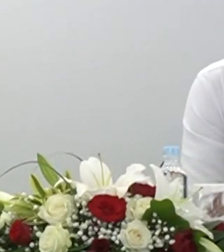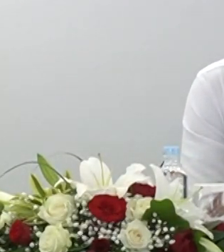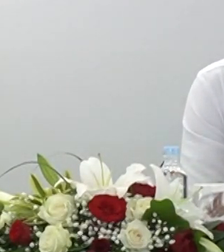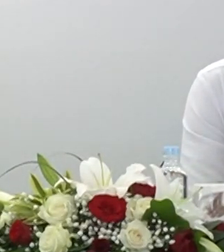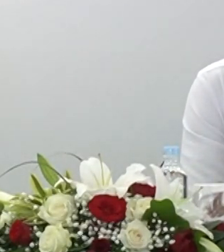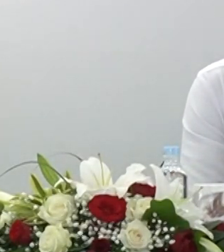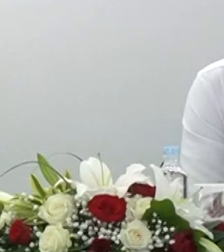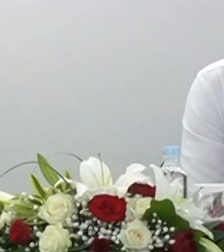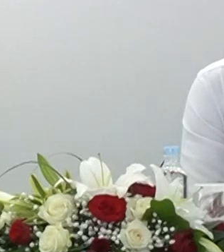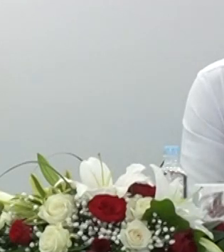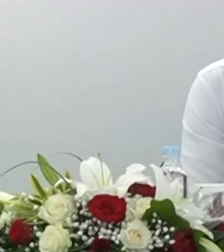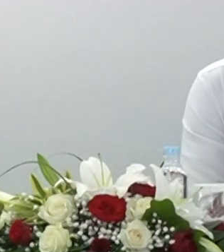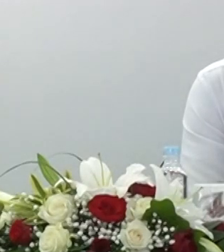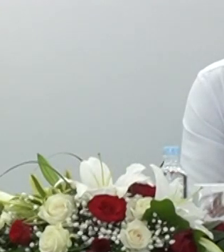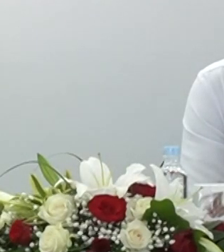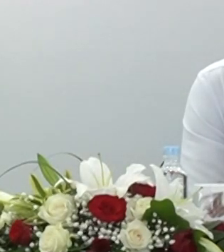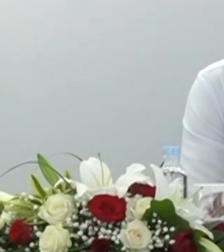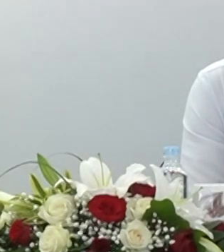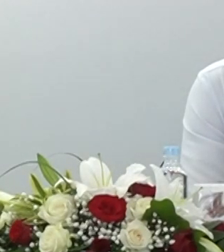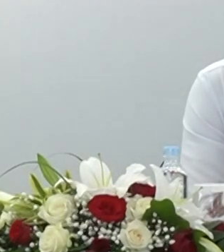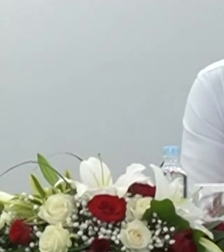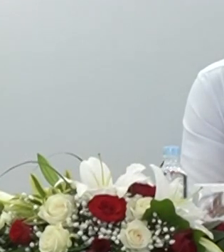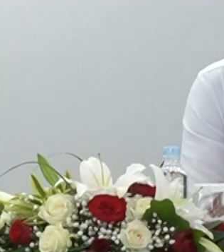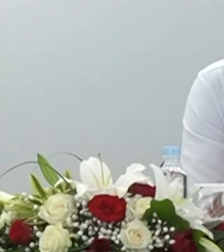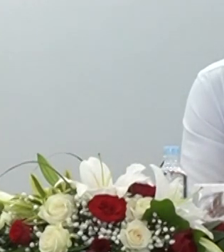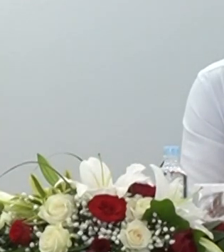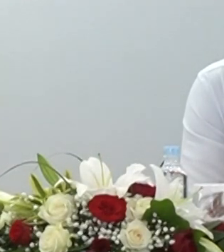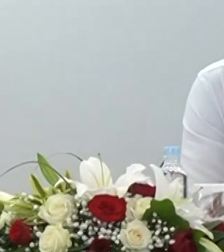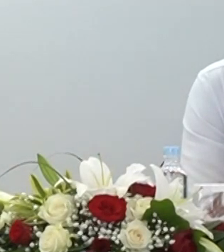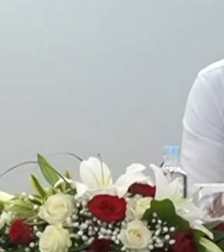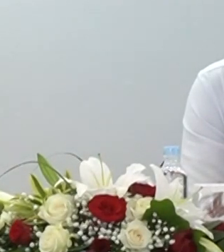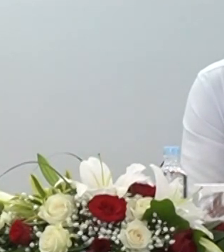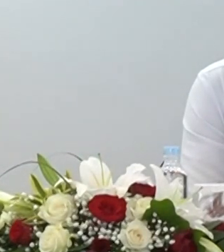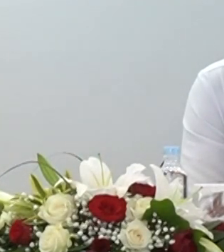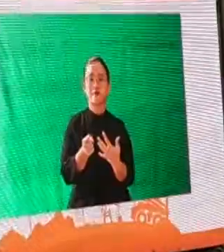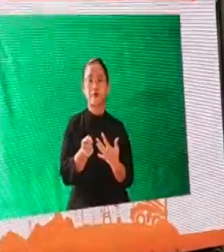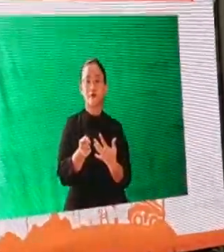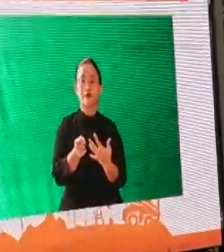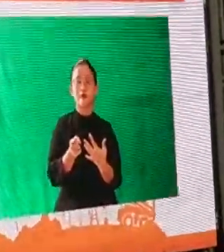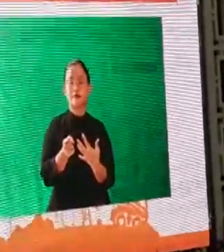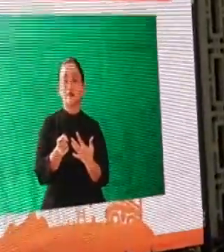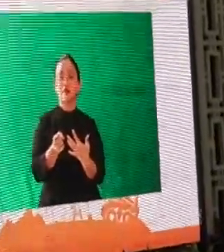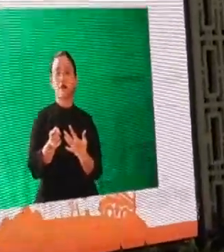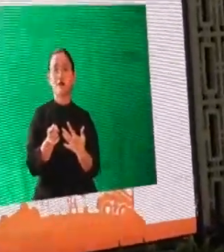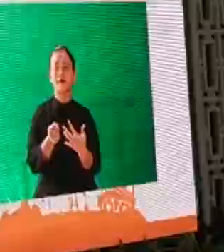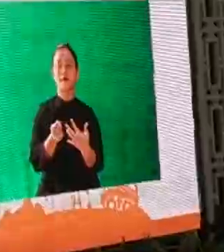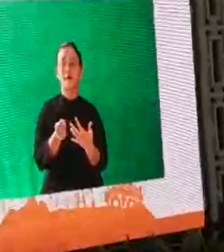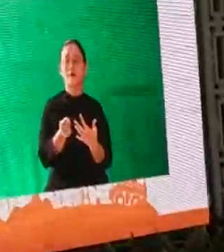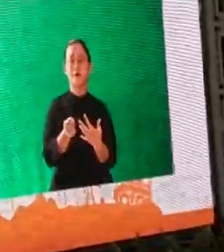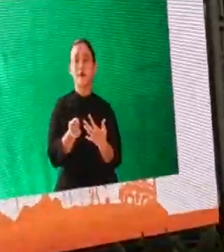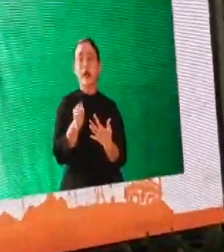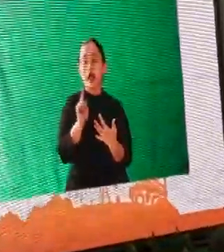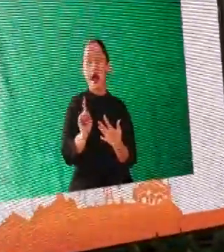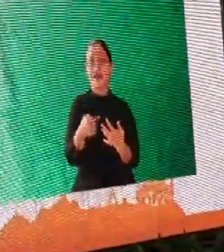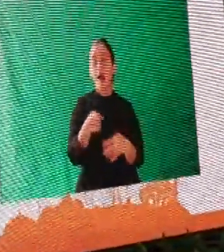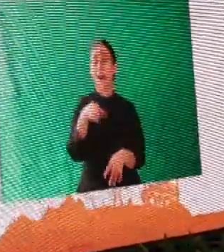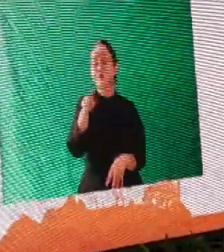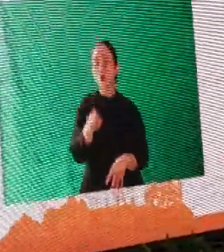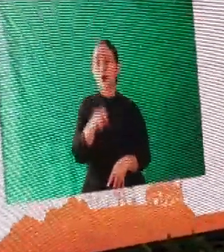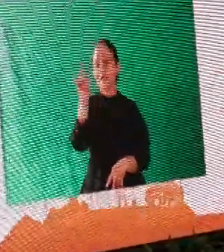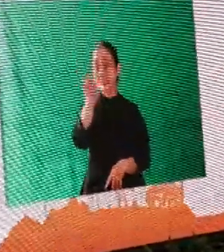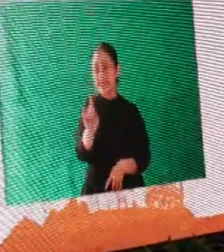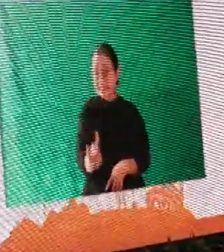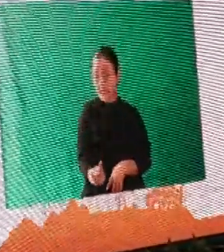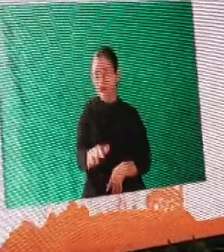5-6 juta ton per tahun, ya. Dengan interkoneksi gas, diharapkan suplai gas bumi yang terdapat di beberapa